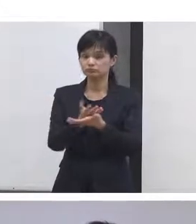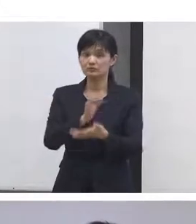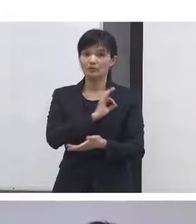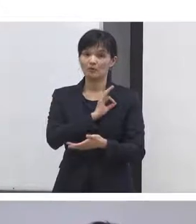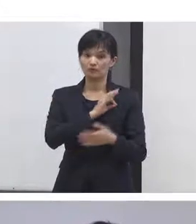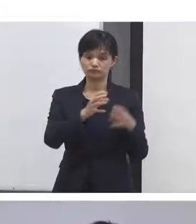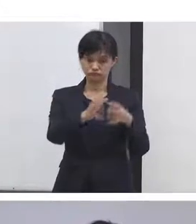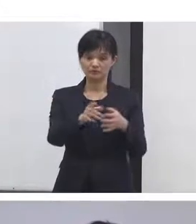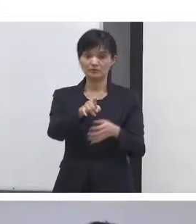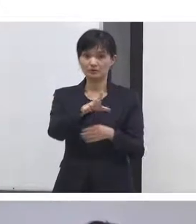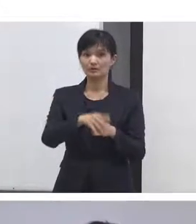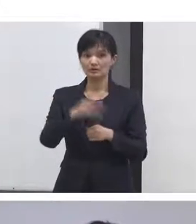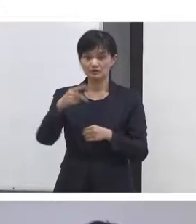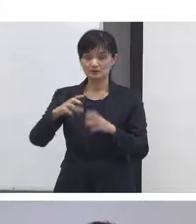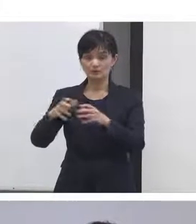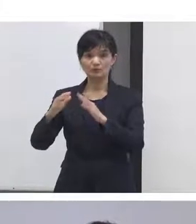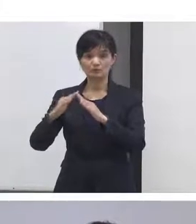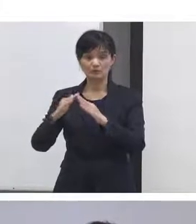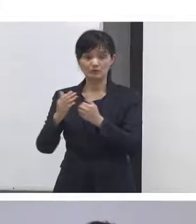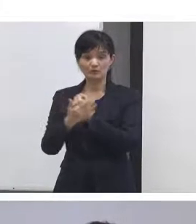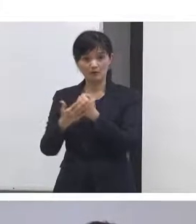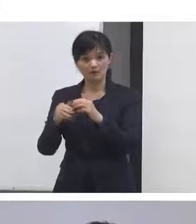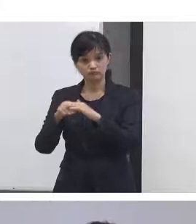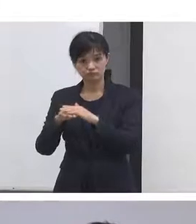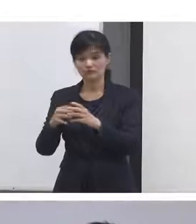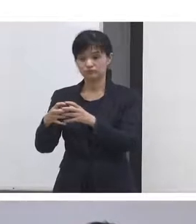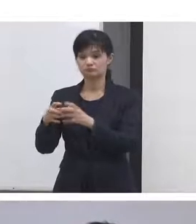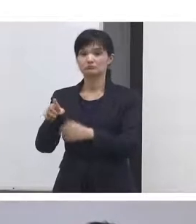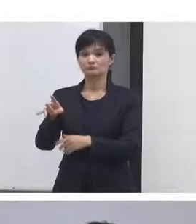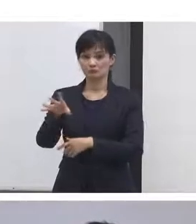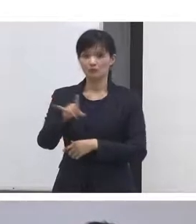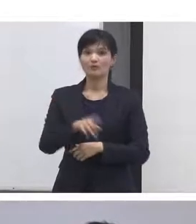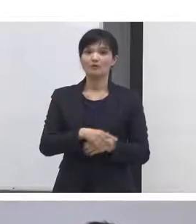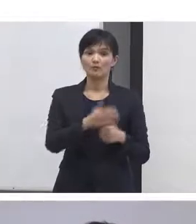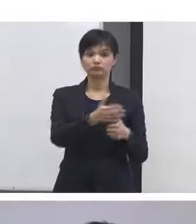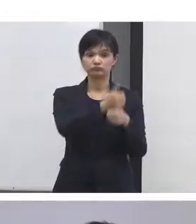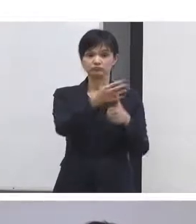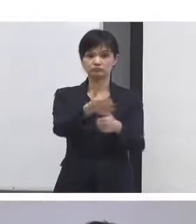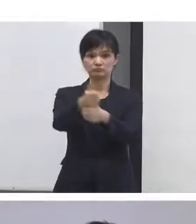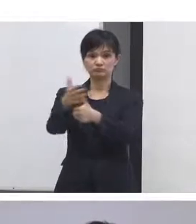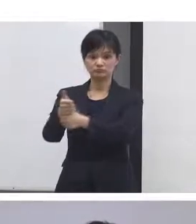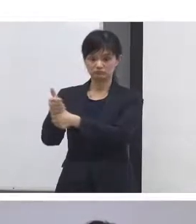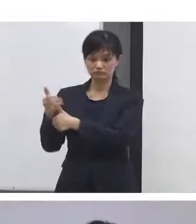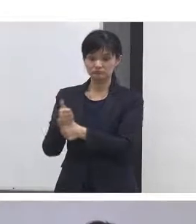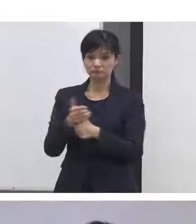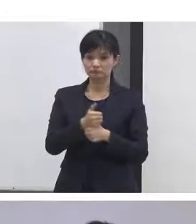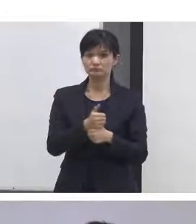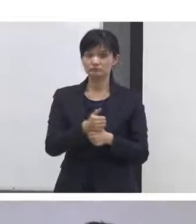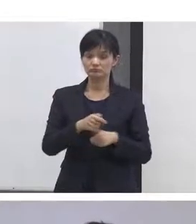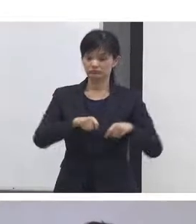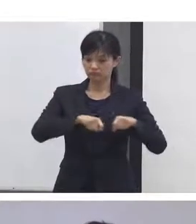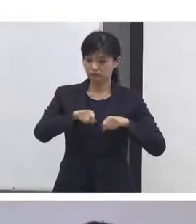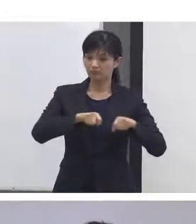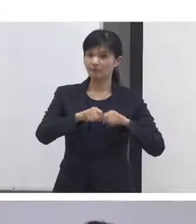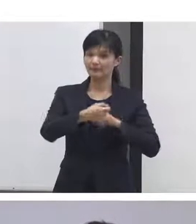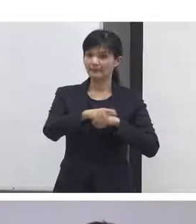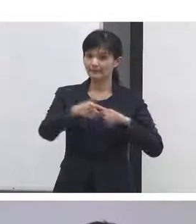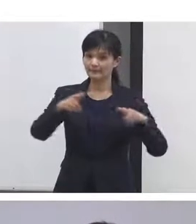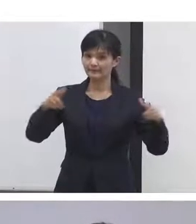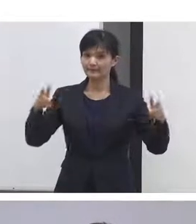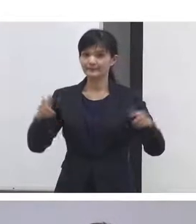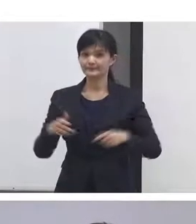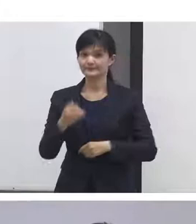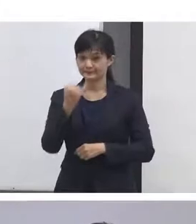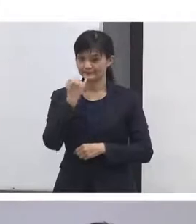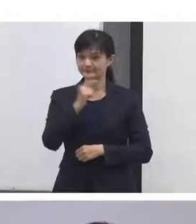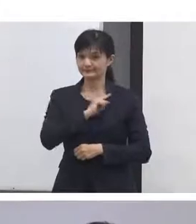后还有什么国家保障有国家保障的成员。对，所以其实这些就是各个专案他们都可以